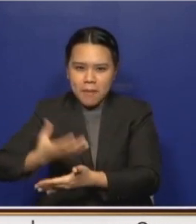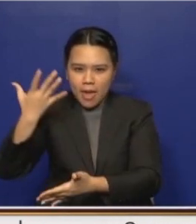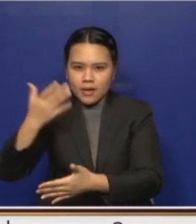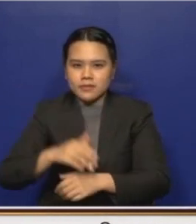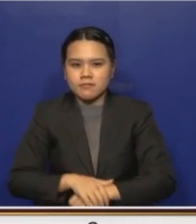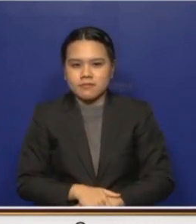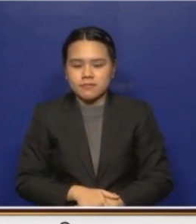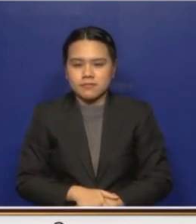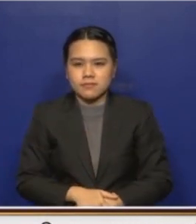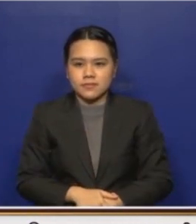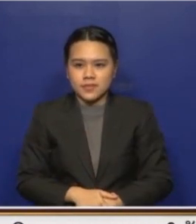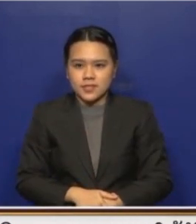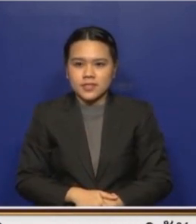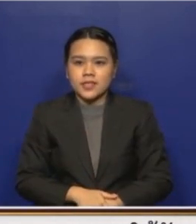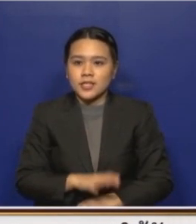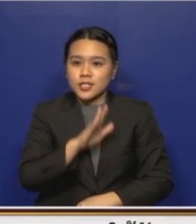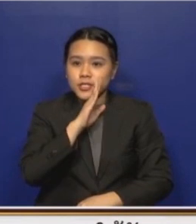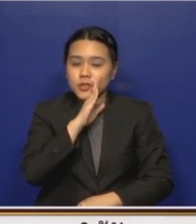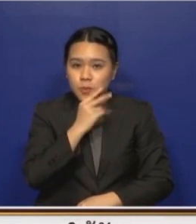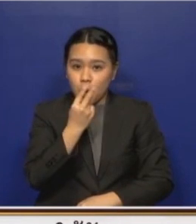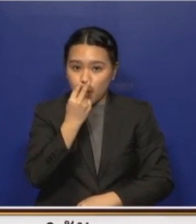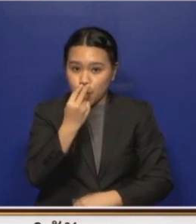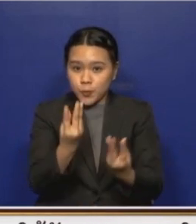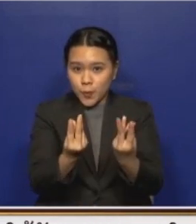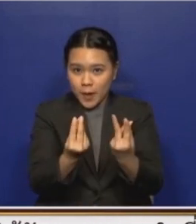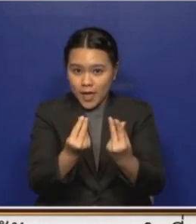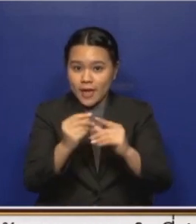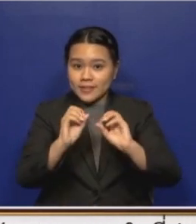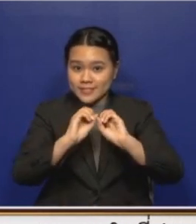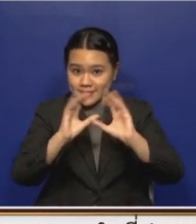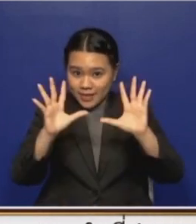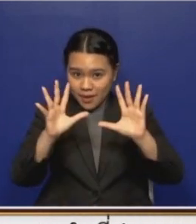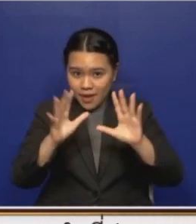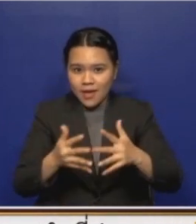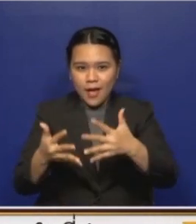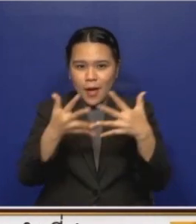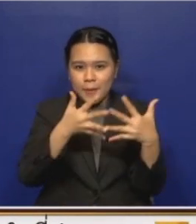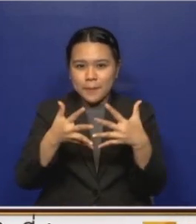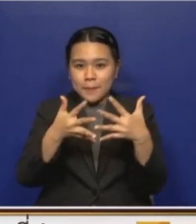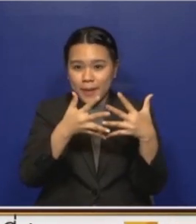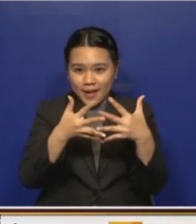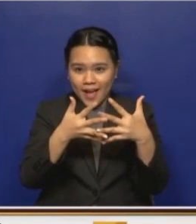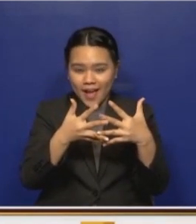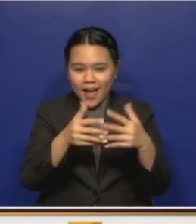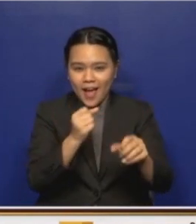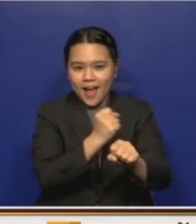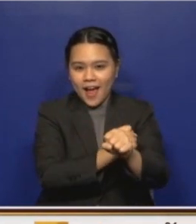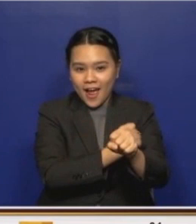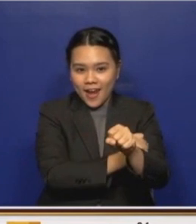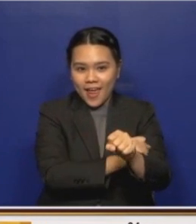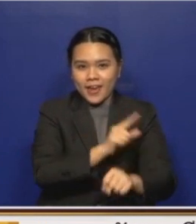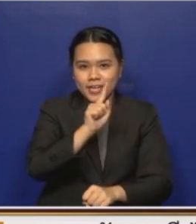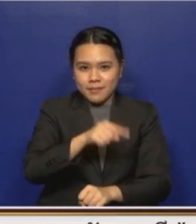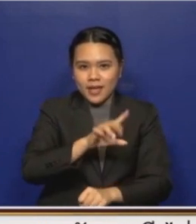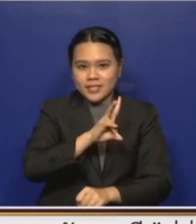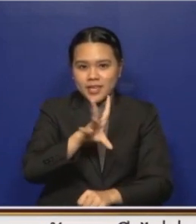1,740 บาทต่อวันผมย้ำนะฮะประเทศอันดับหนึ่งของโลกเป็นอย่างนี้ครับแต่ราคาก